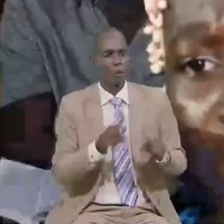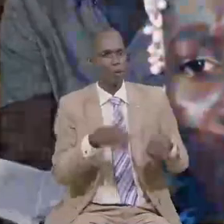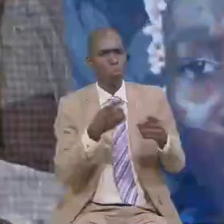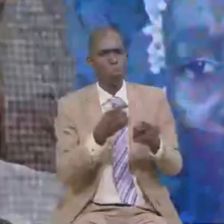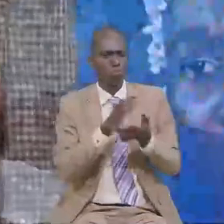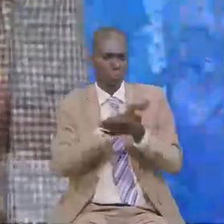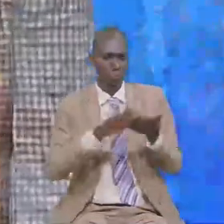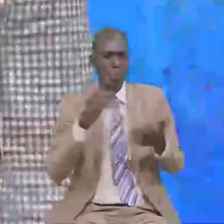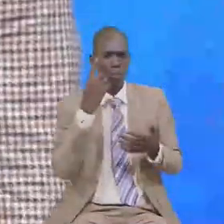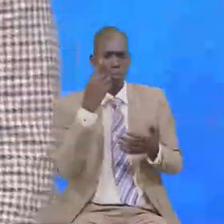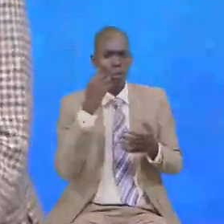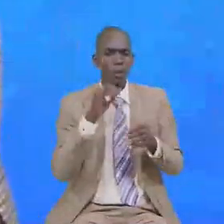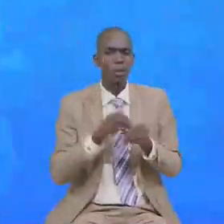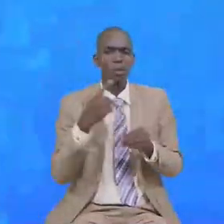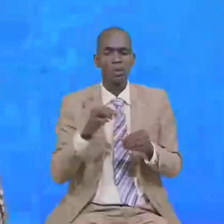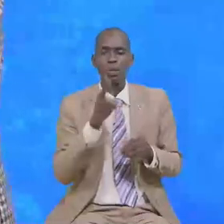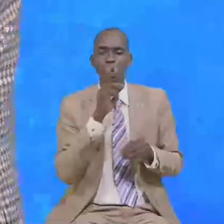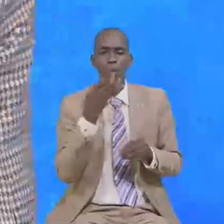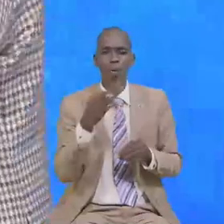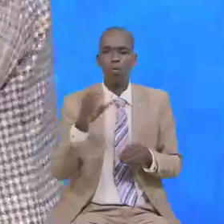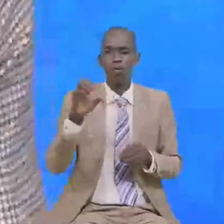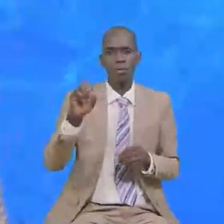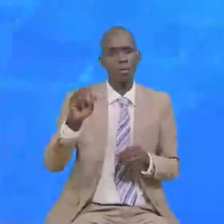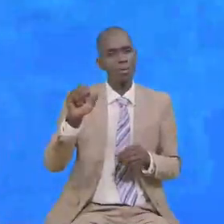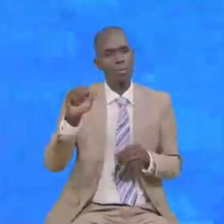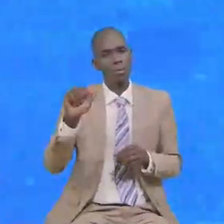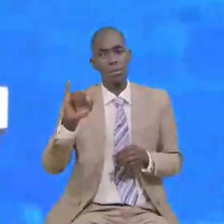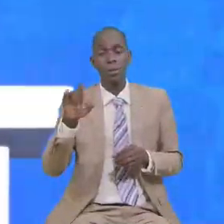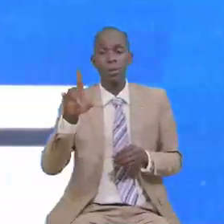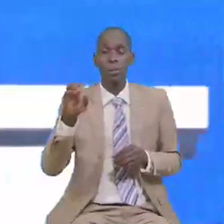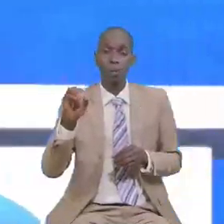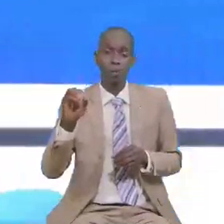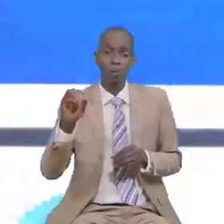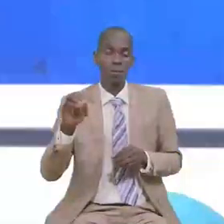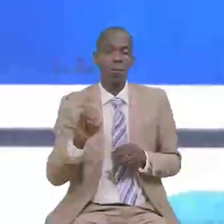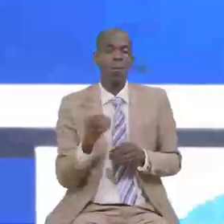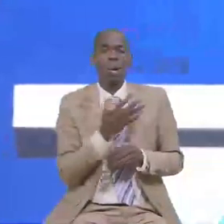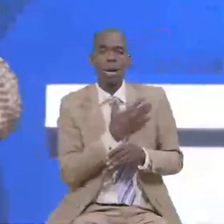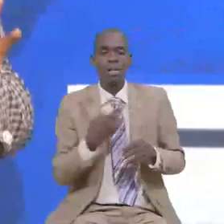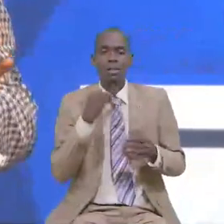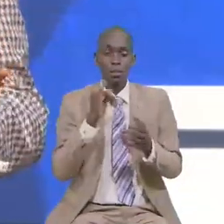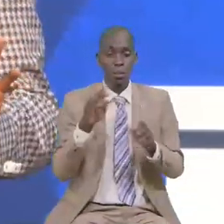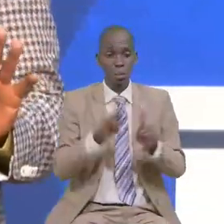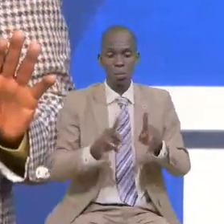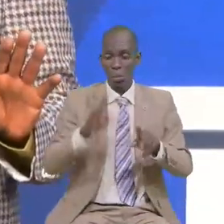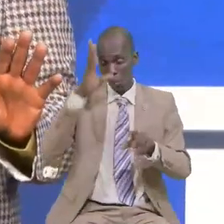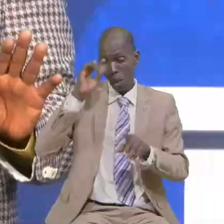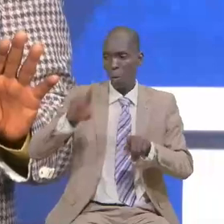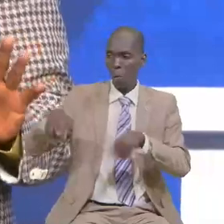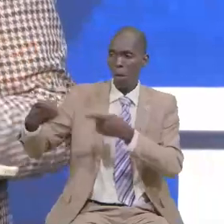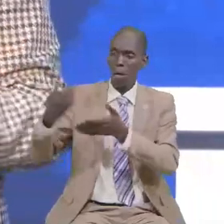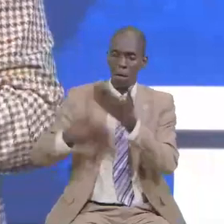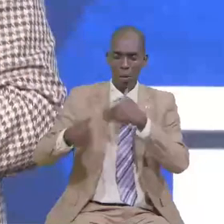Va te laver à la piscine de Siloé. Il est allé. Il est revenu voyant clair.